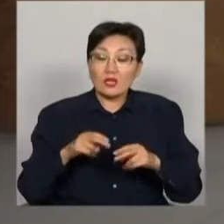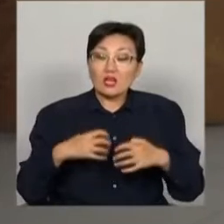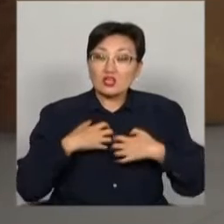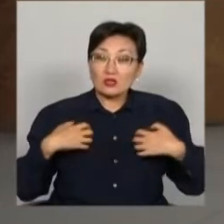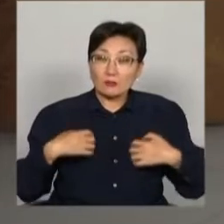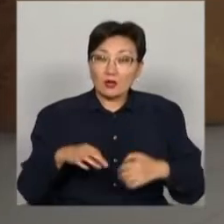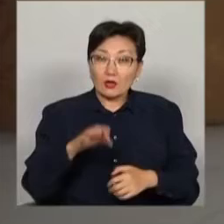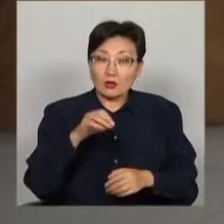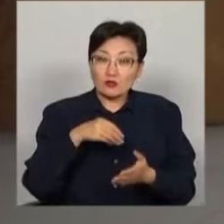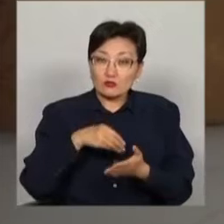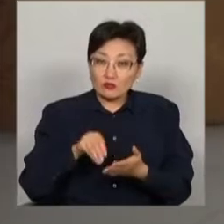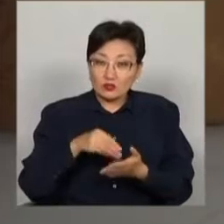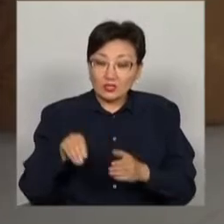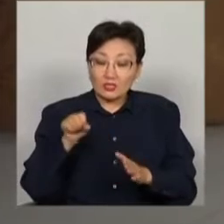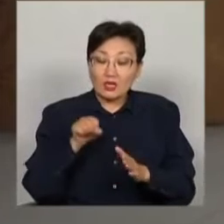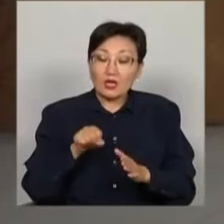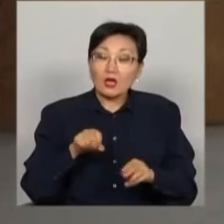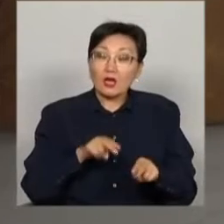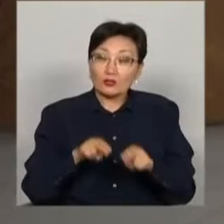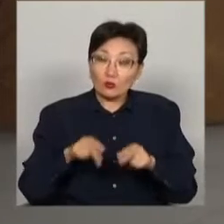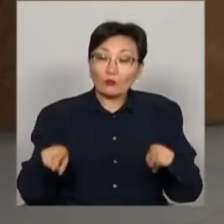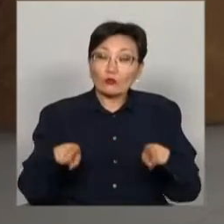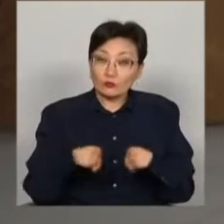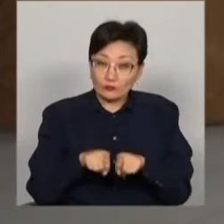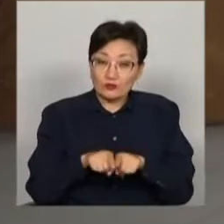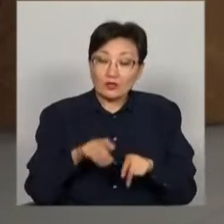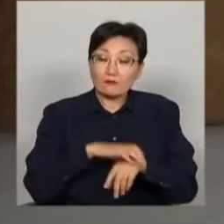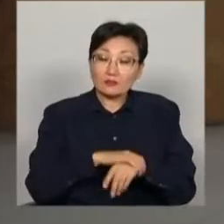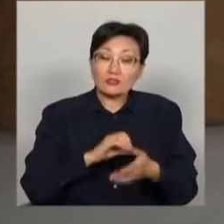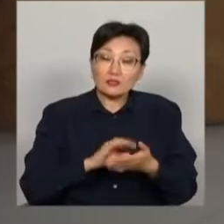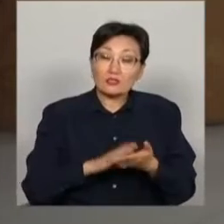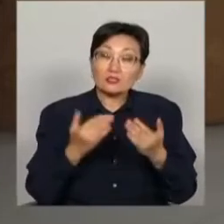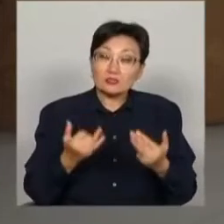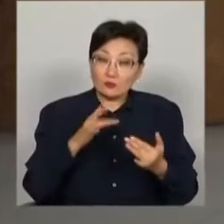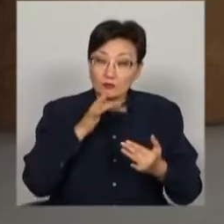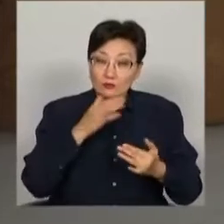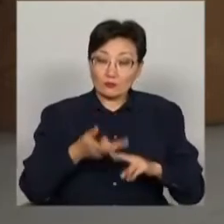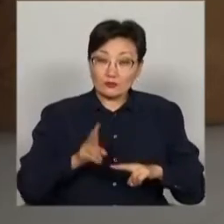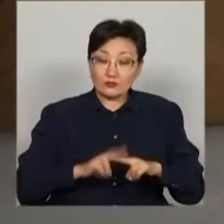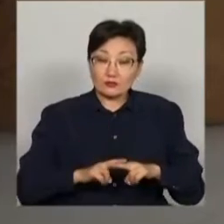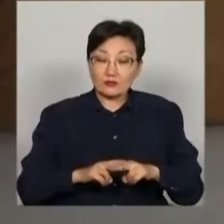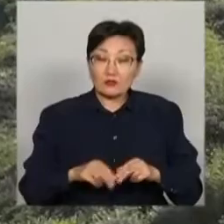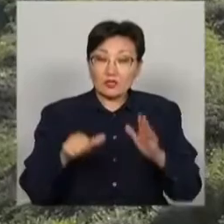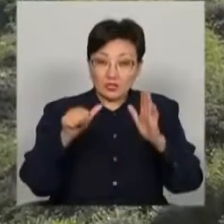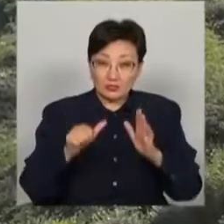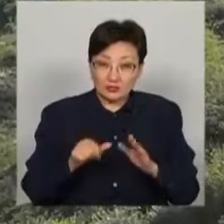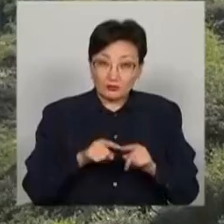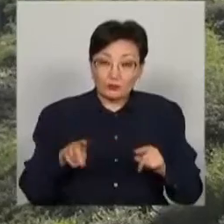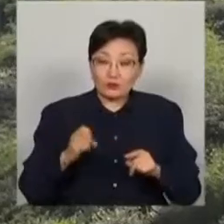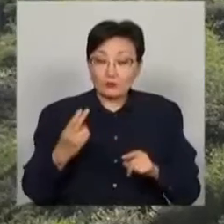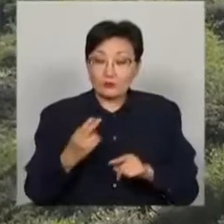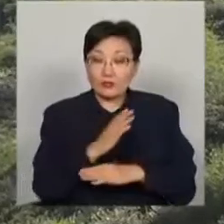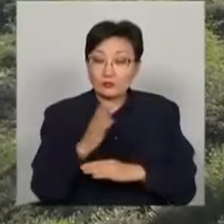ату болып жаңағы неге тіркелді. Қазіргі таңда осы жарты жылдың өзінде ұлттық